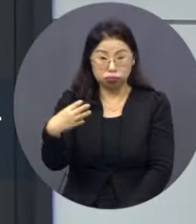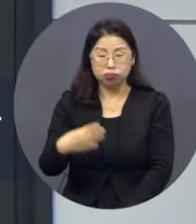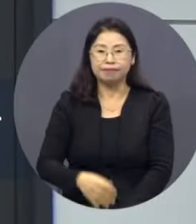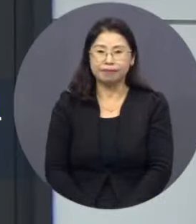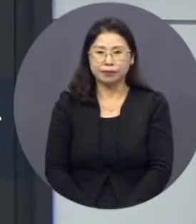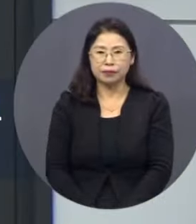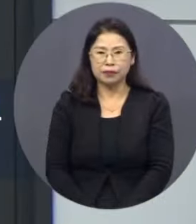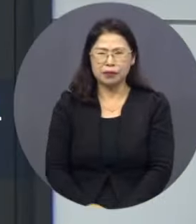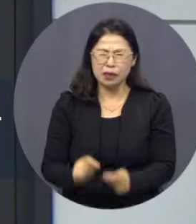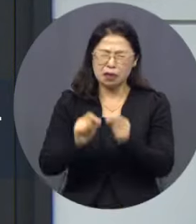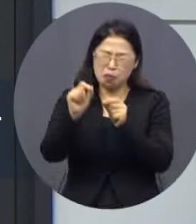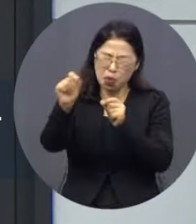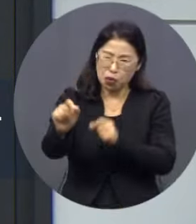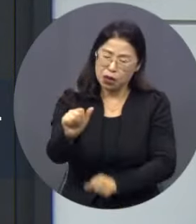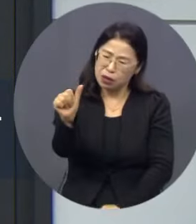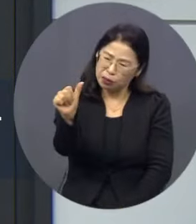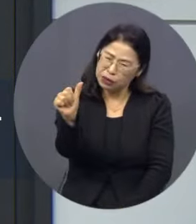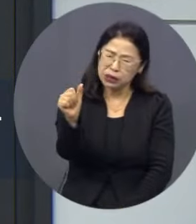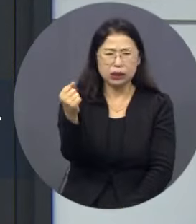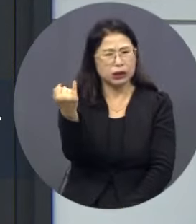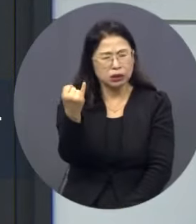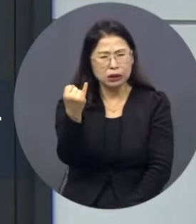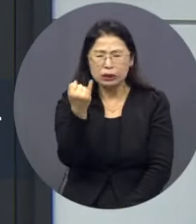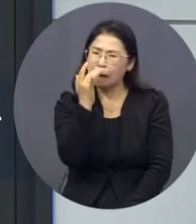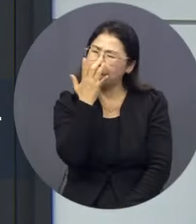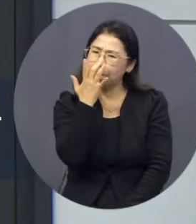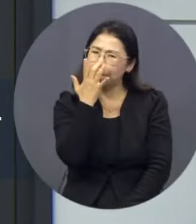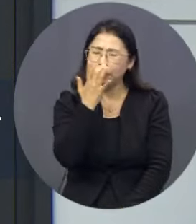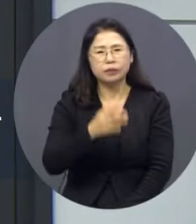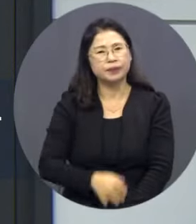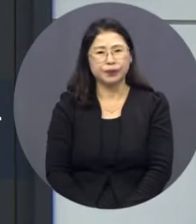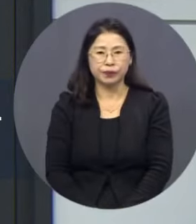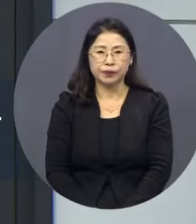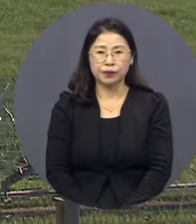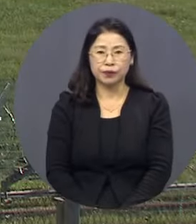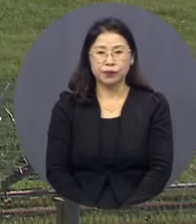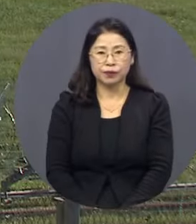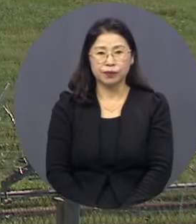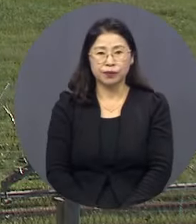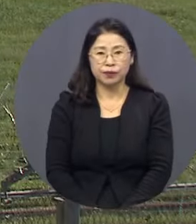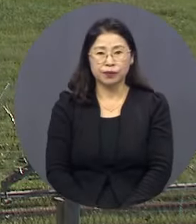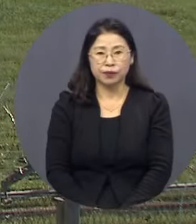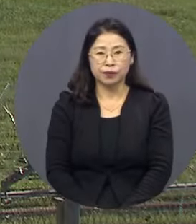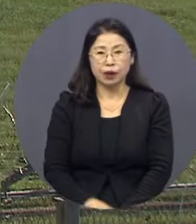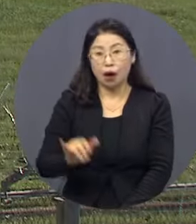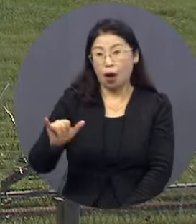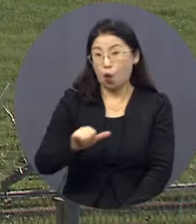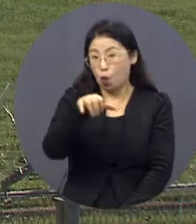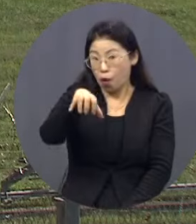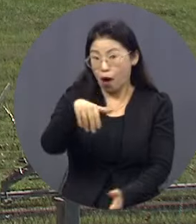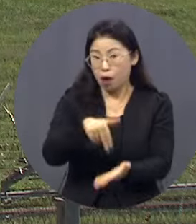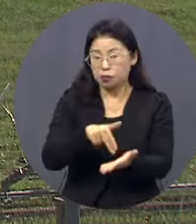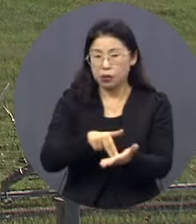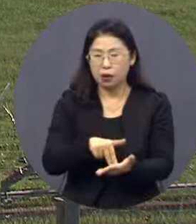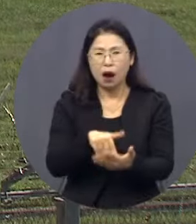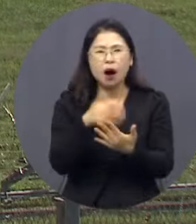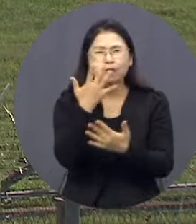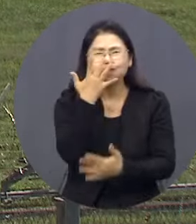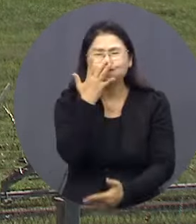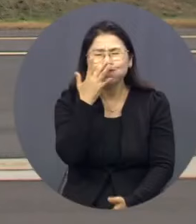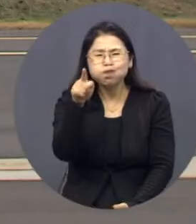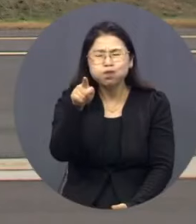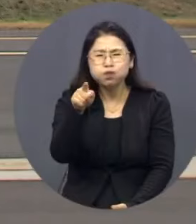그러고요. 멀어서 남자인지 여자인지 뭐 성별까지도 모르겠다. 공항공사는 미확인